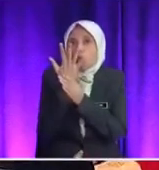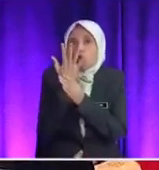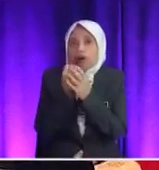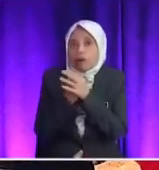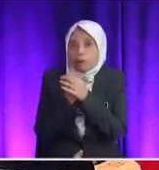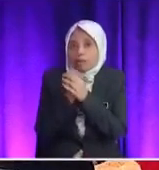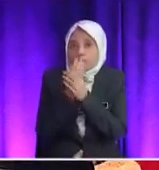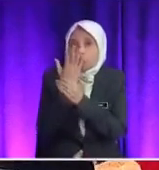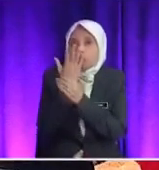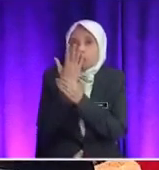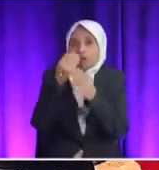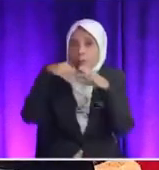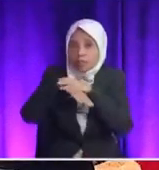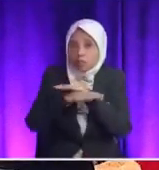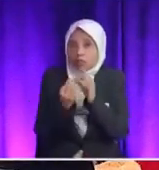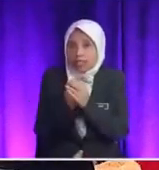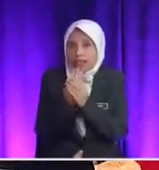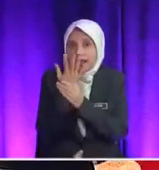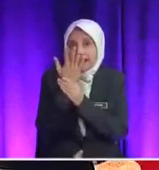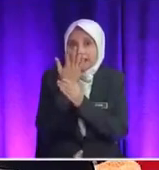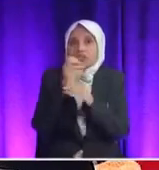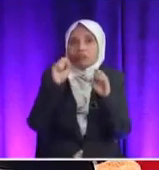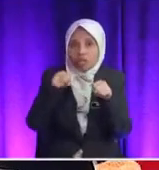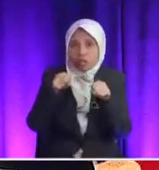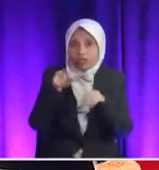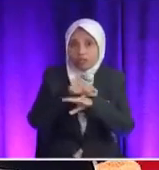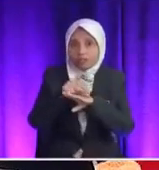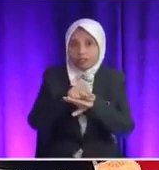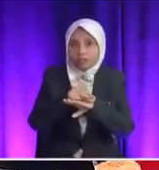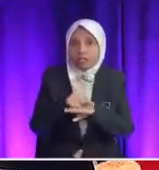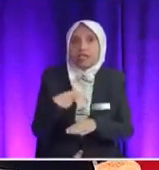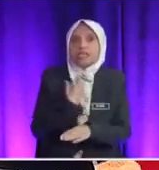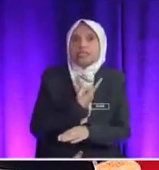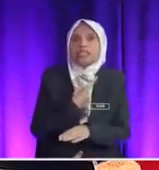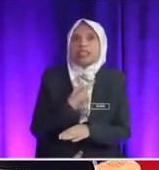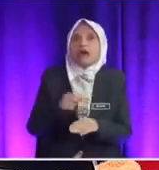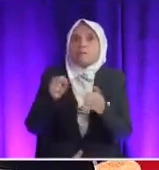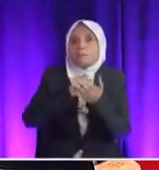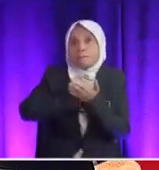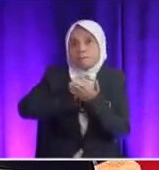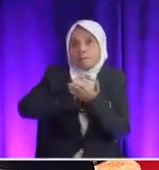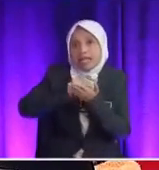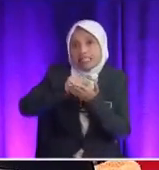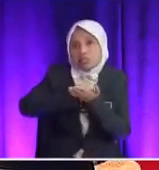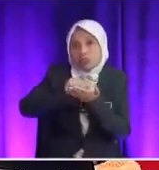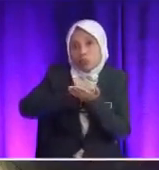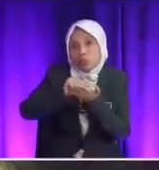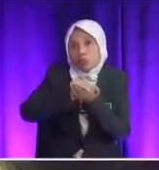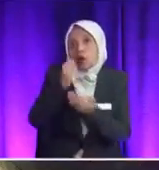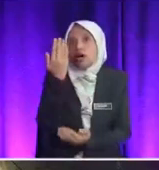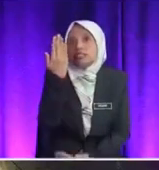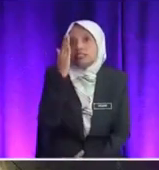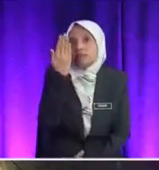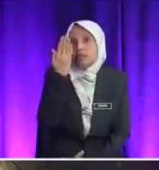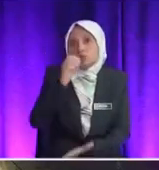saudaranya semoga sudah tanyain oke oke sebelum teki-tekian ya Pah sudah hulu cermin tuh